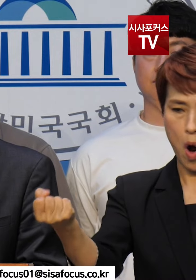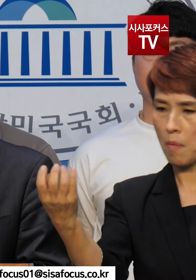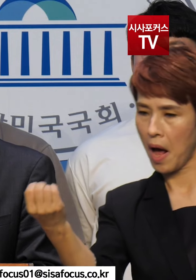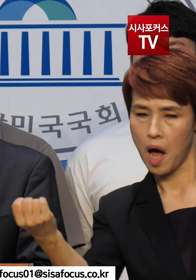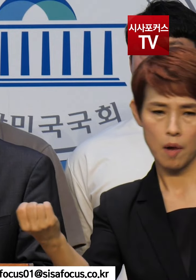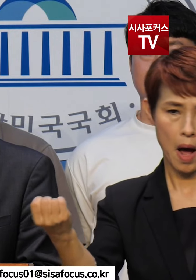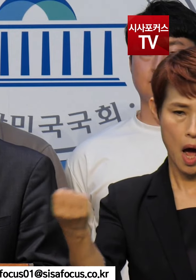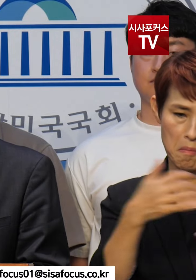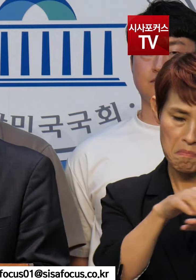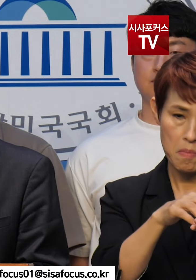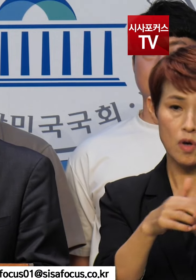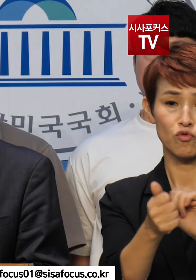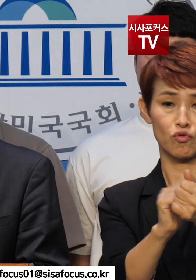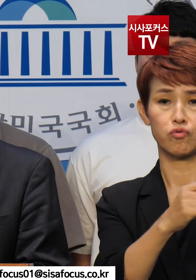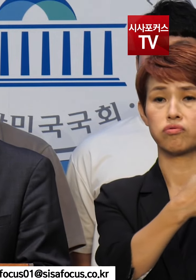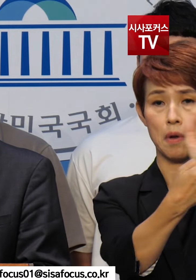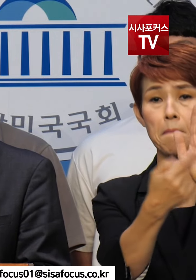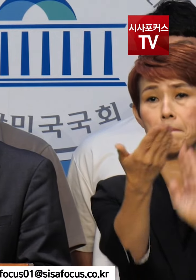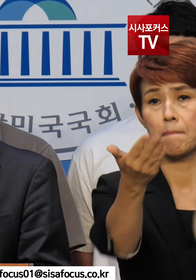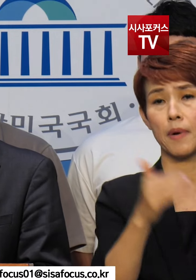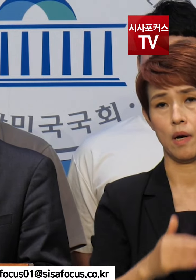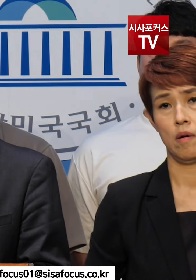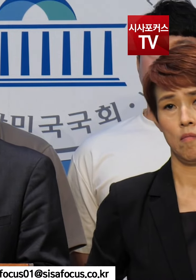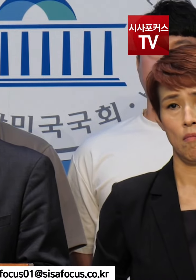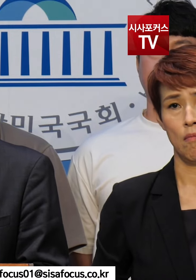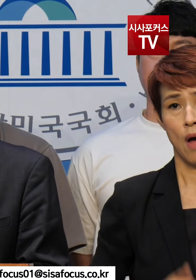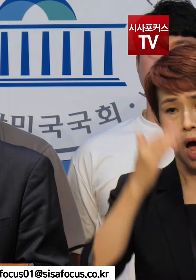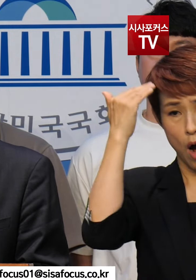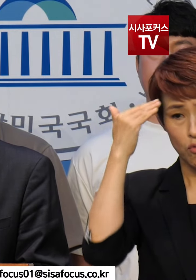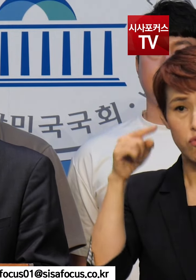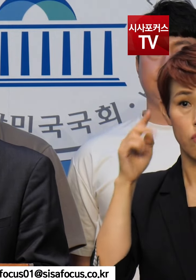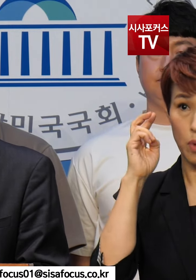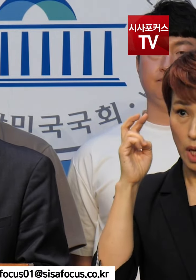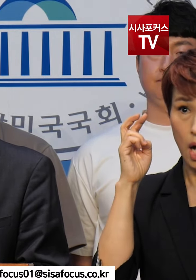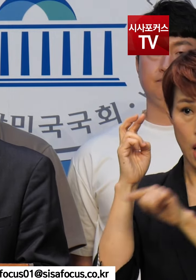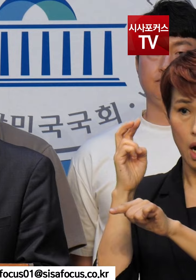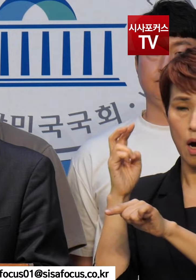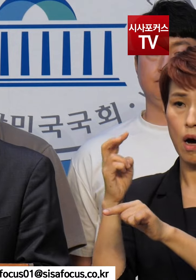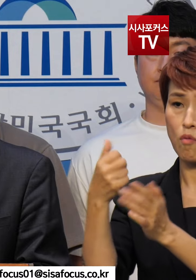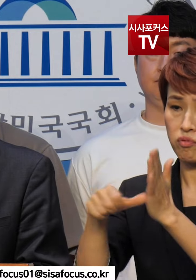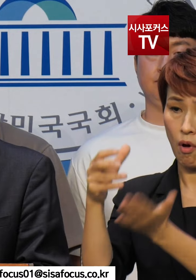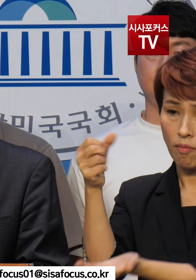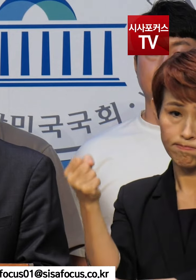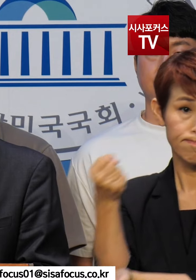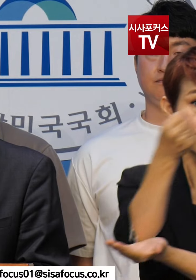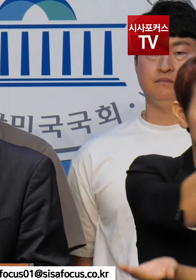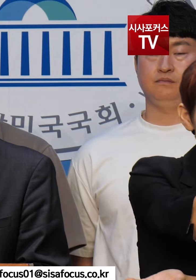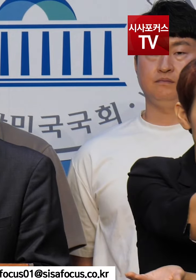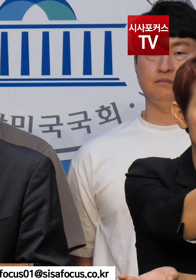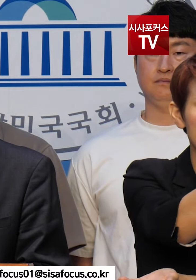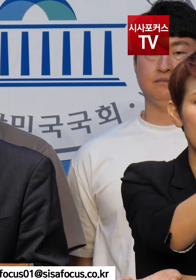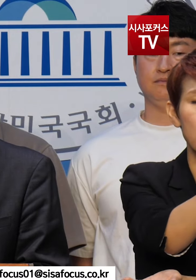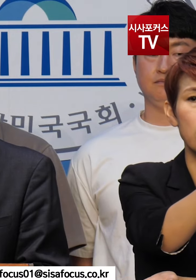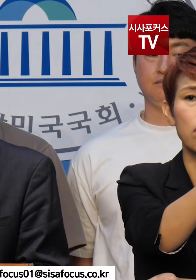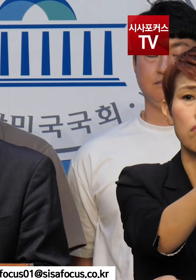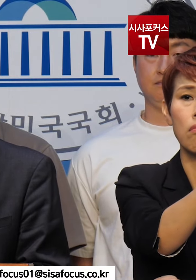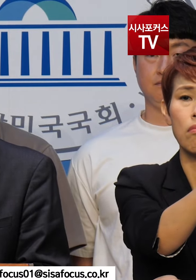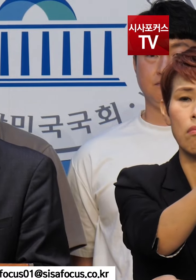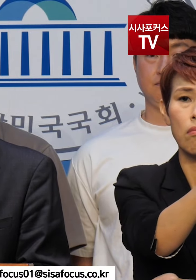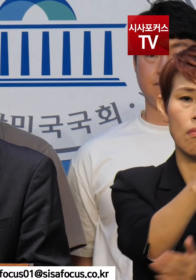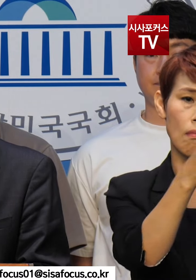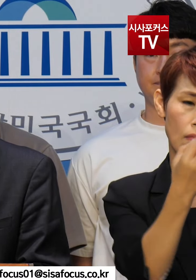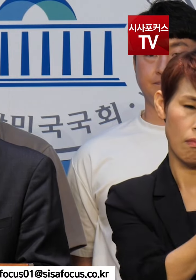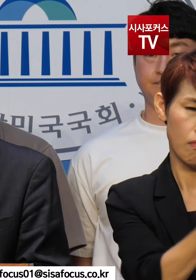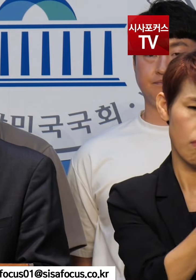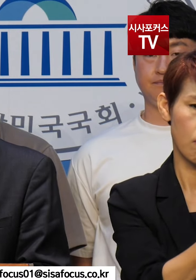계산해 주주들에게 발표했습니다. 한국 옵티컬 하이테크 물량을 가져간 한국 니토 옵티칼은